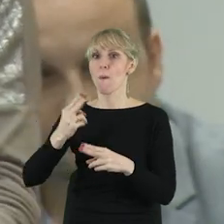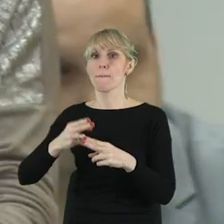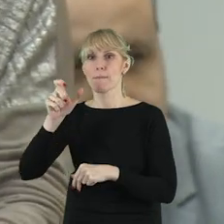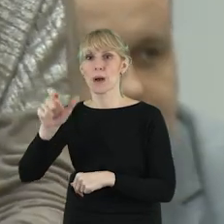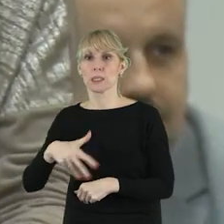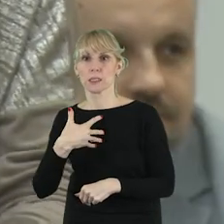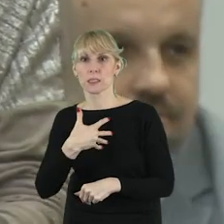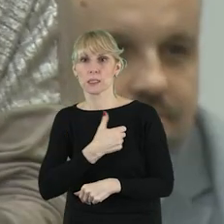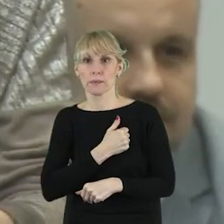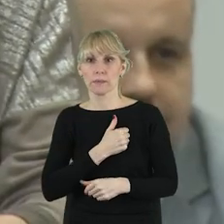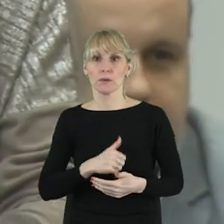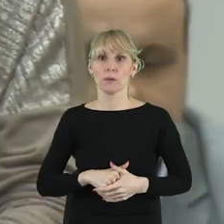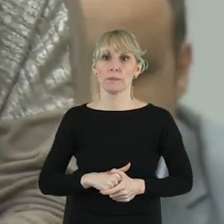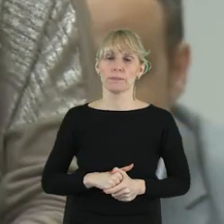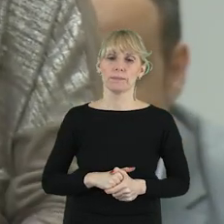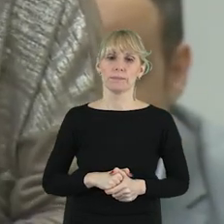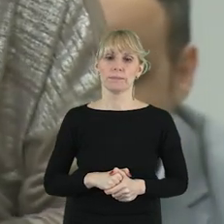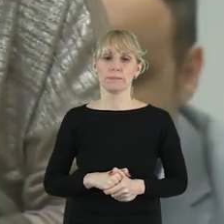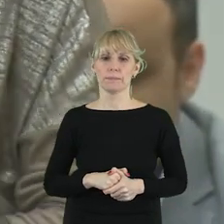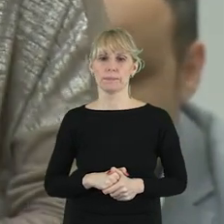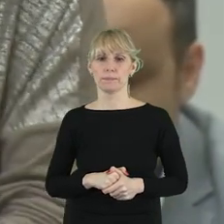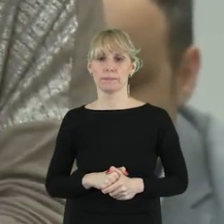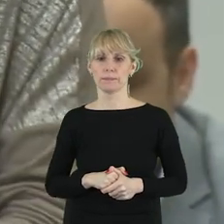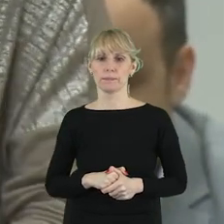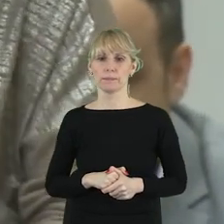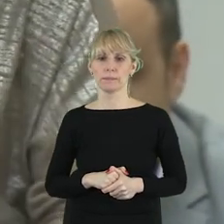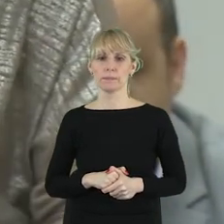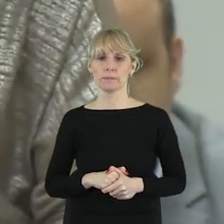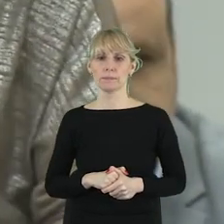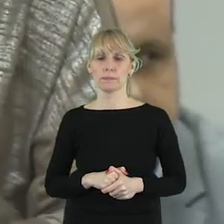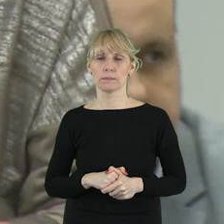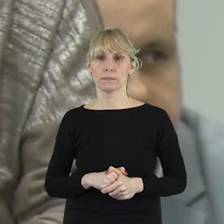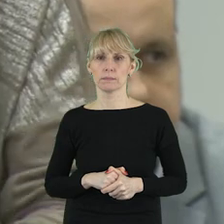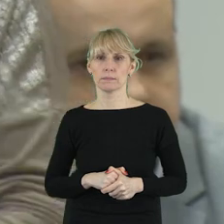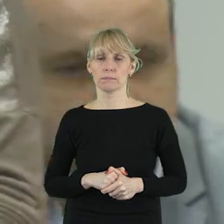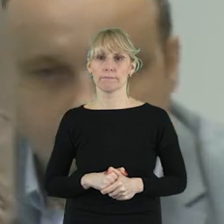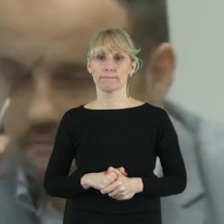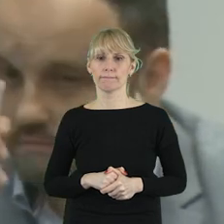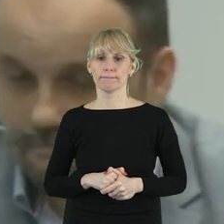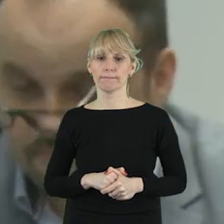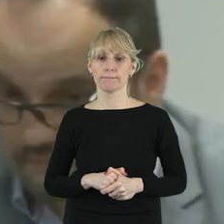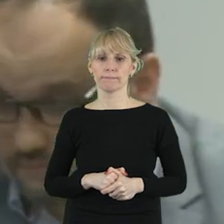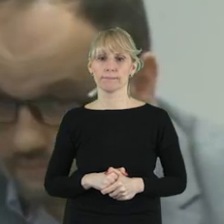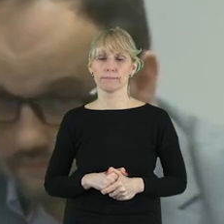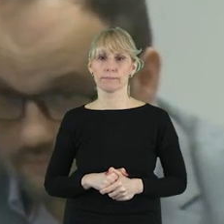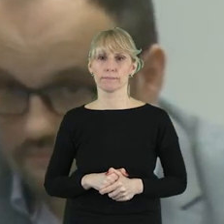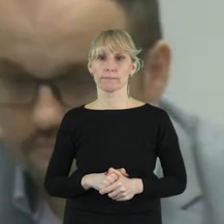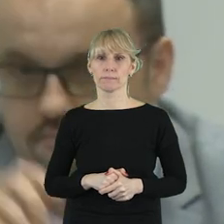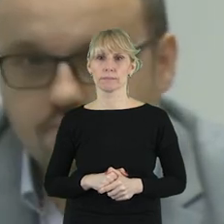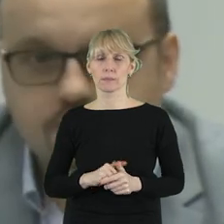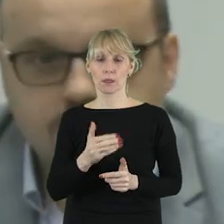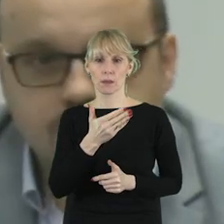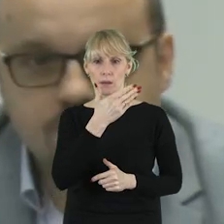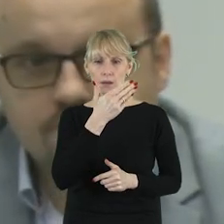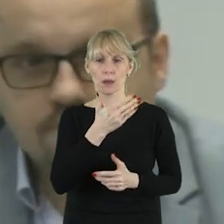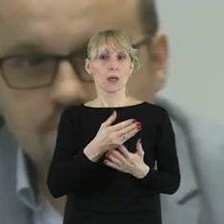Nie wiem, czy wyczerpałam już takie najważniejsze, czy rozważana jest współpraca z innymi szpitalami? Takie też